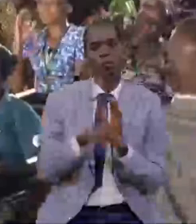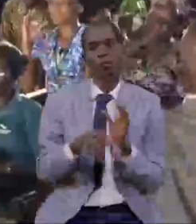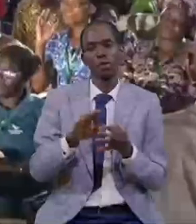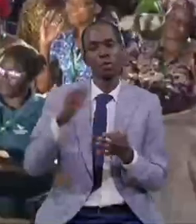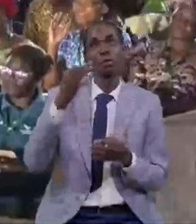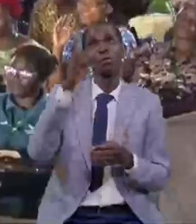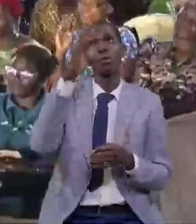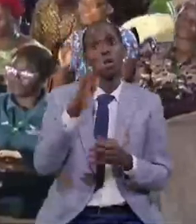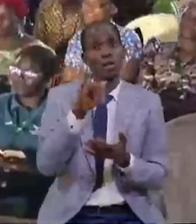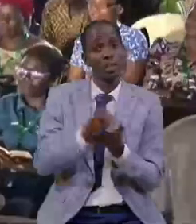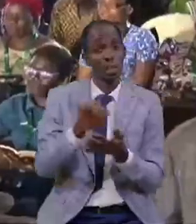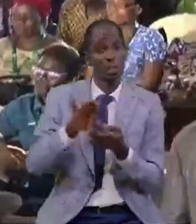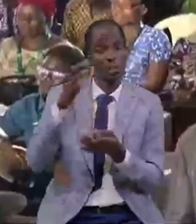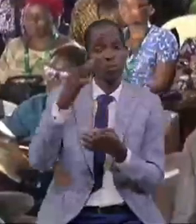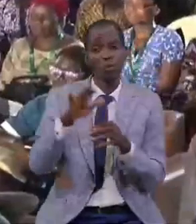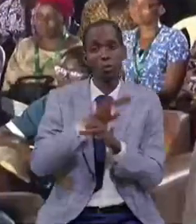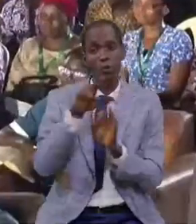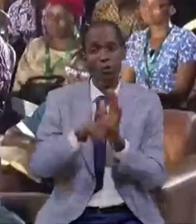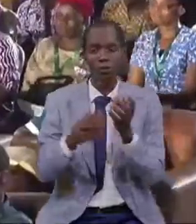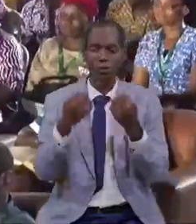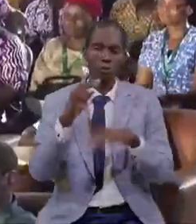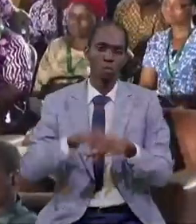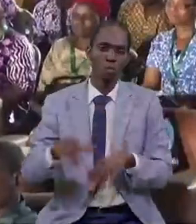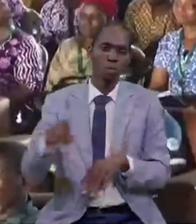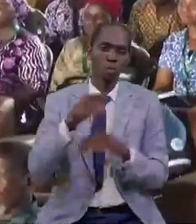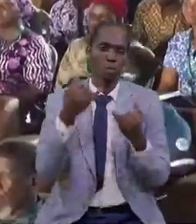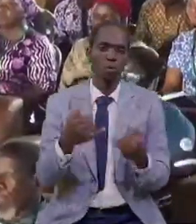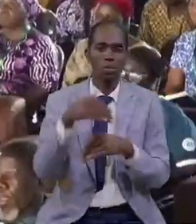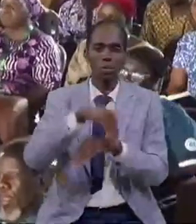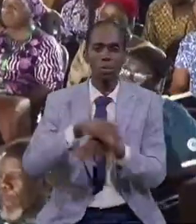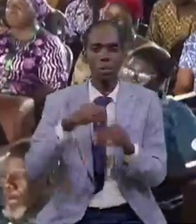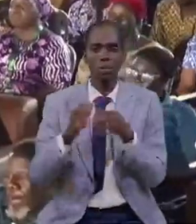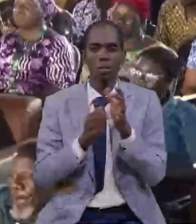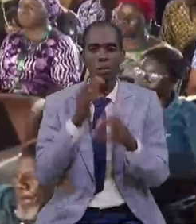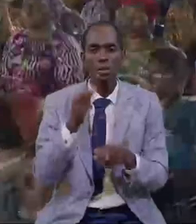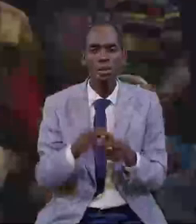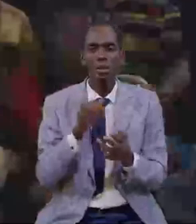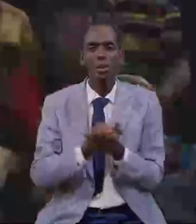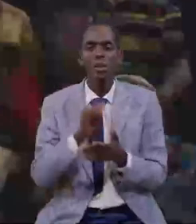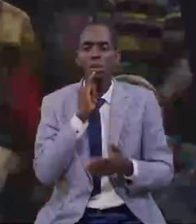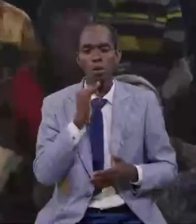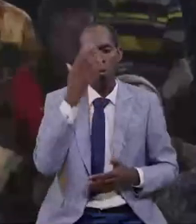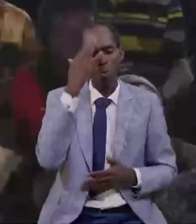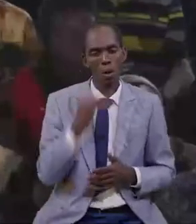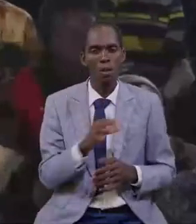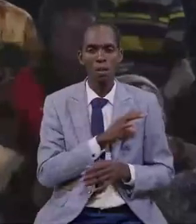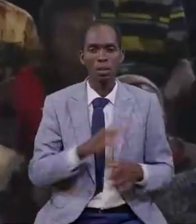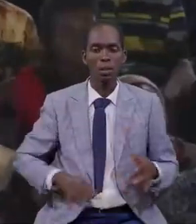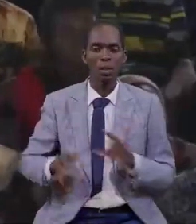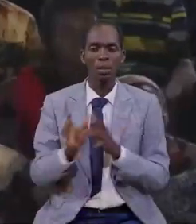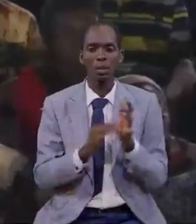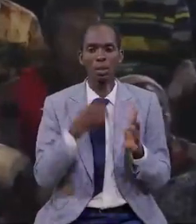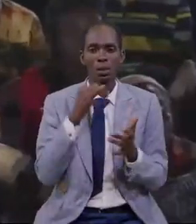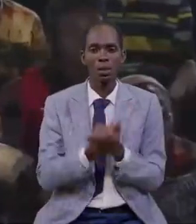soir voquoi Jésus-Christ a dit attendez dans la ville de Jérusalem jusqu'à ce que vous